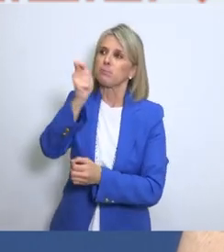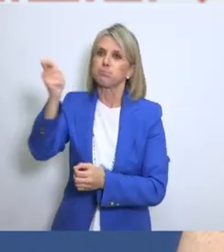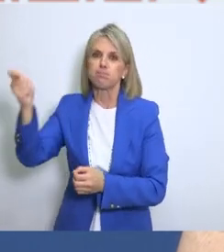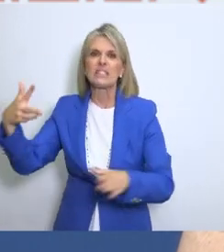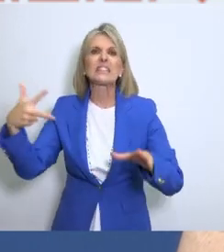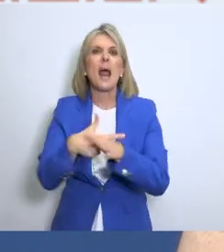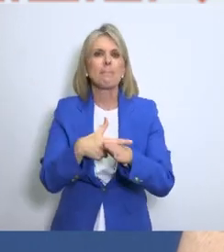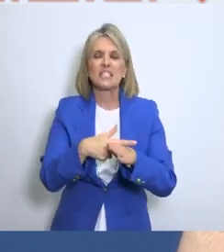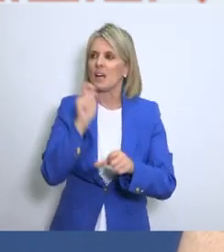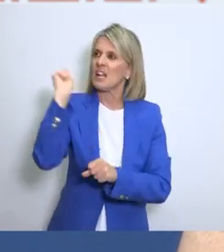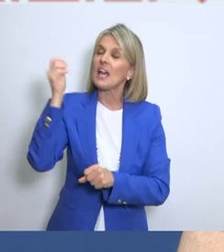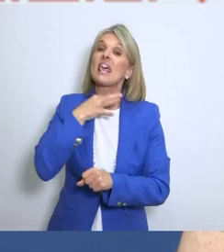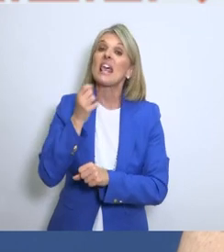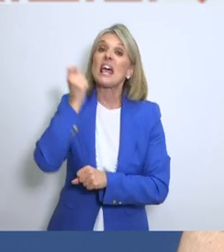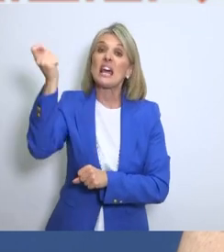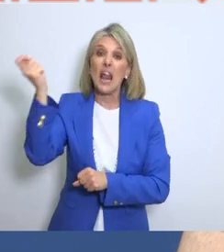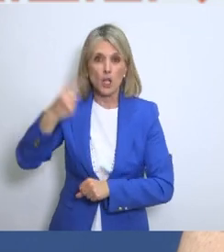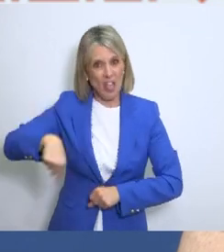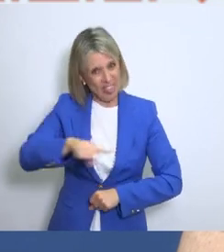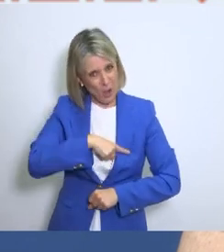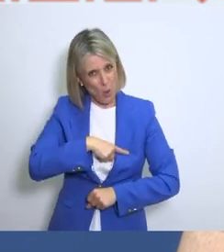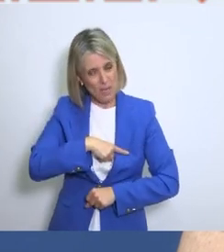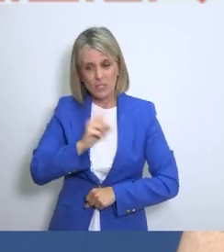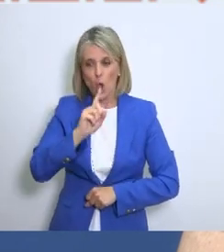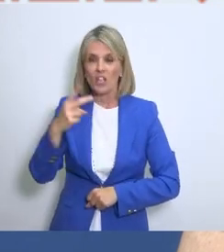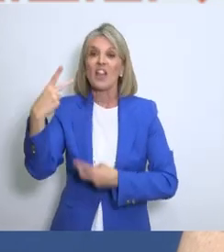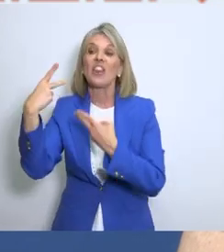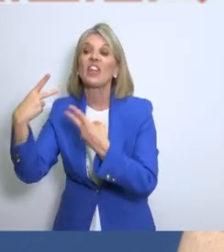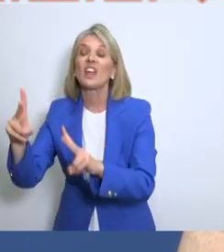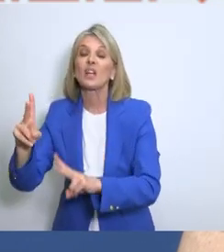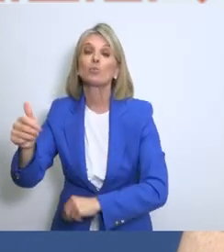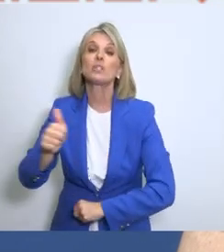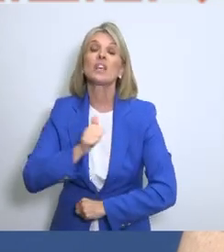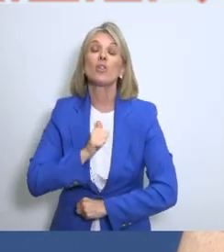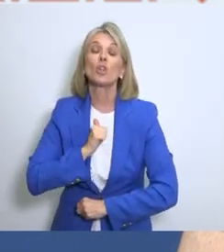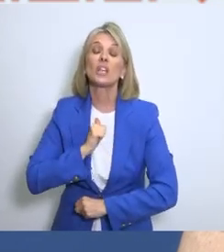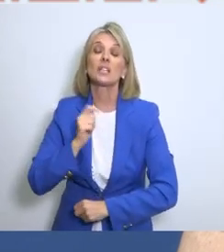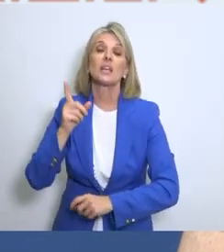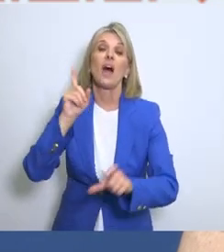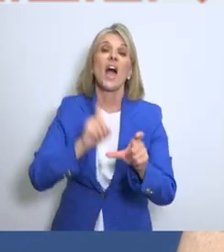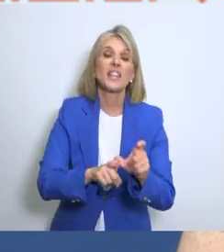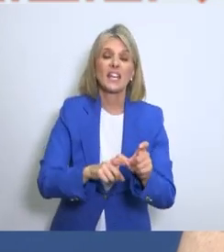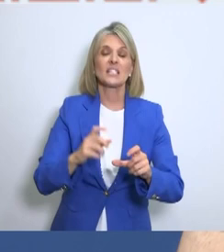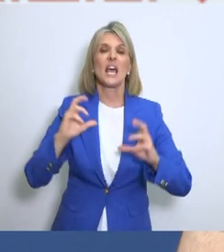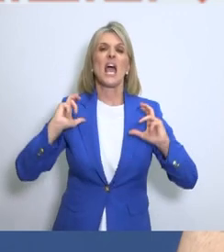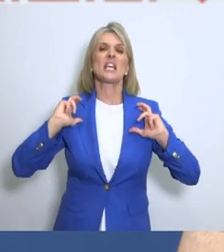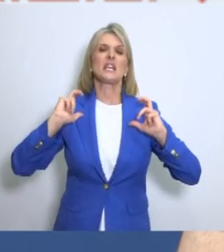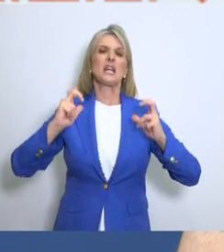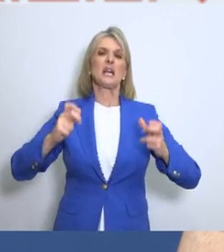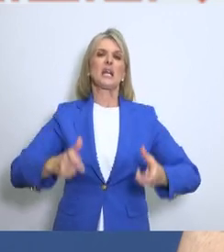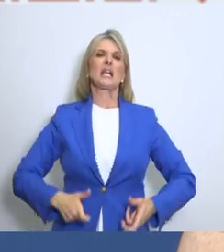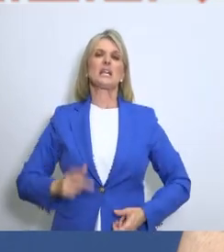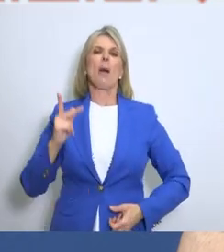τραπεζίτες. Γιατί το χρέος δεν είναι των εργαζομένων, αλλά των καπιταλιστών και των πολιτικών τους επιτελείων που κατασπατάλησαν